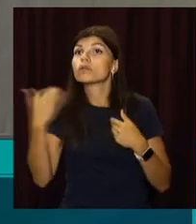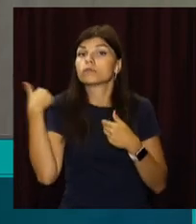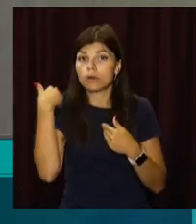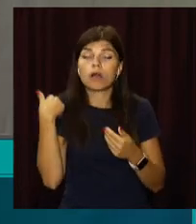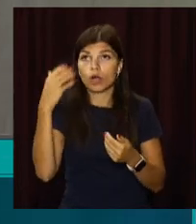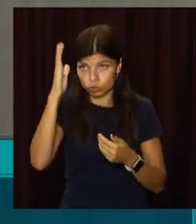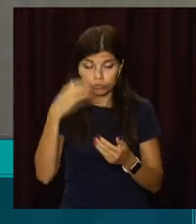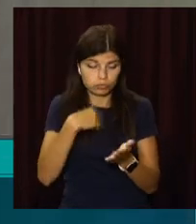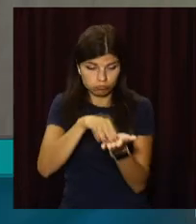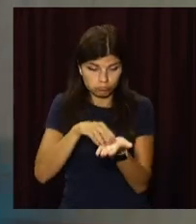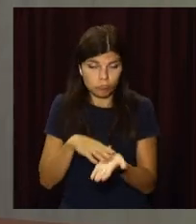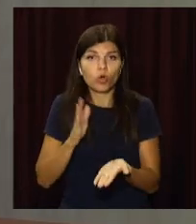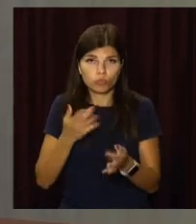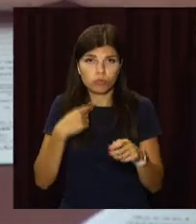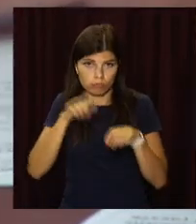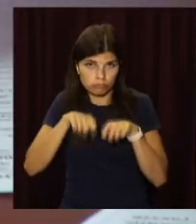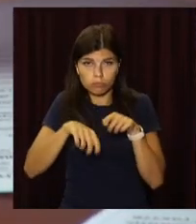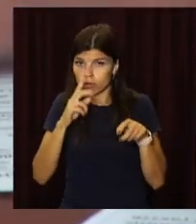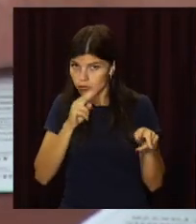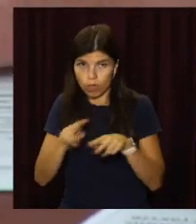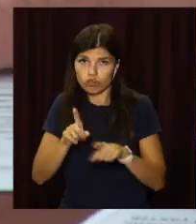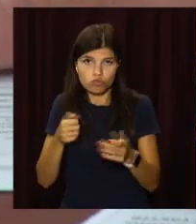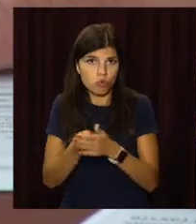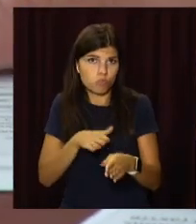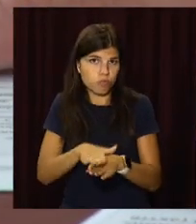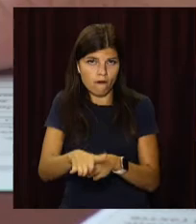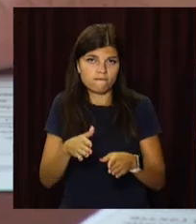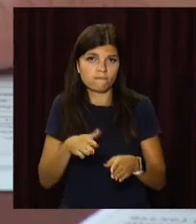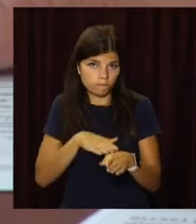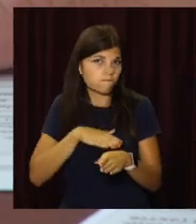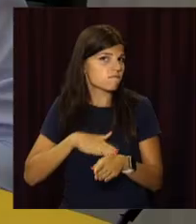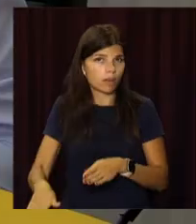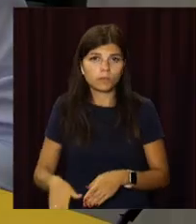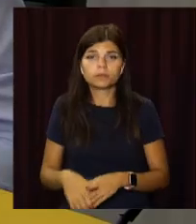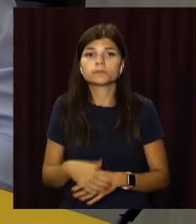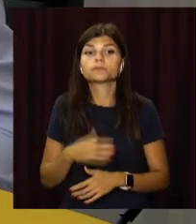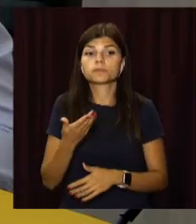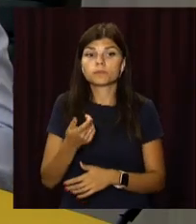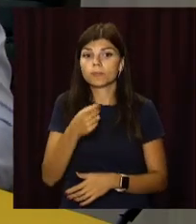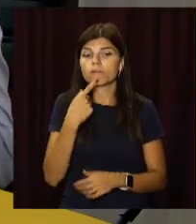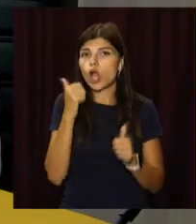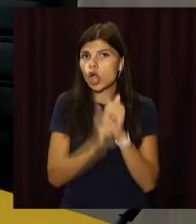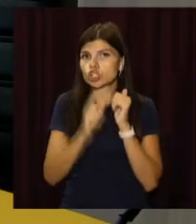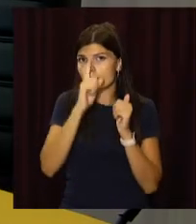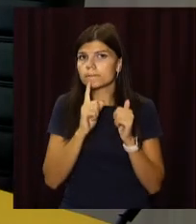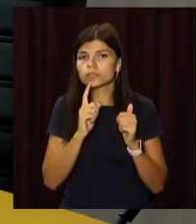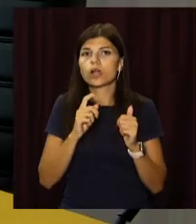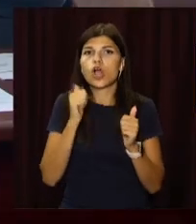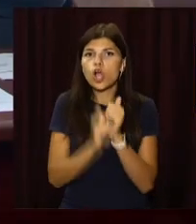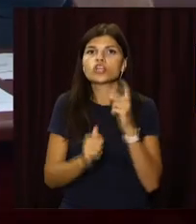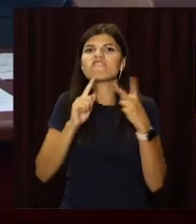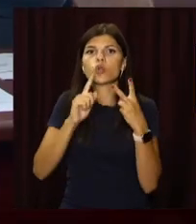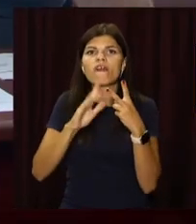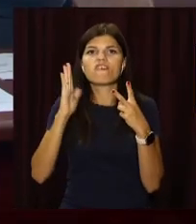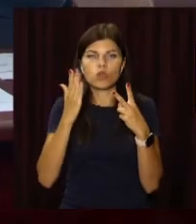контролювати до повного його виконання. Особистий прийом мешканців мер Кам'янського проводить щомісяця у кожен другий вівторок. Ірина